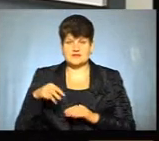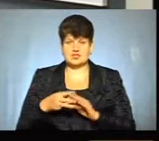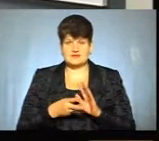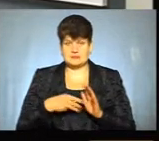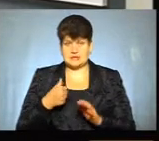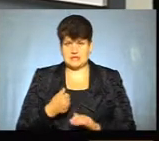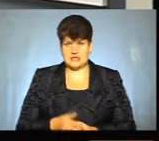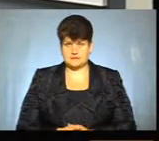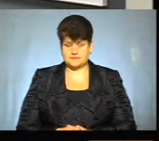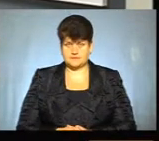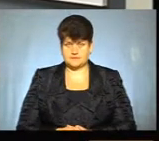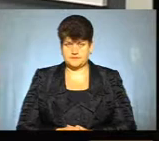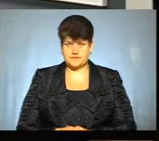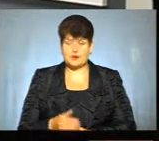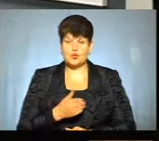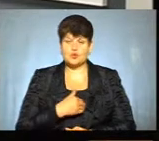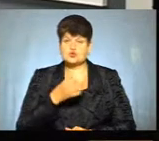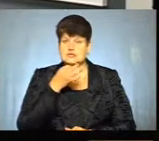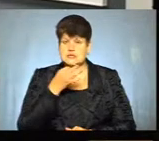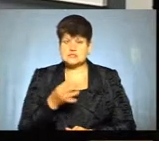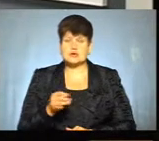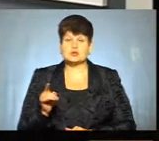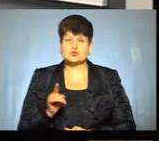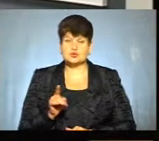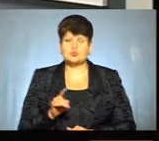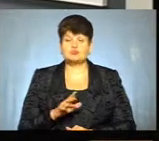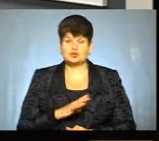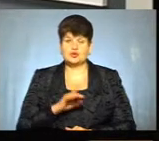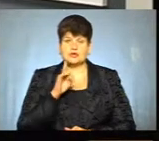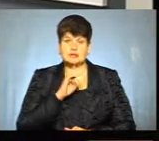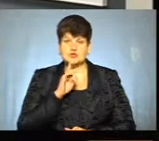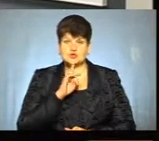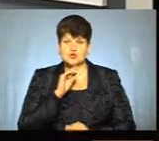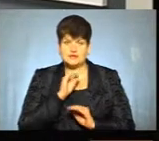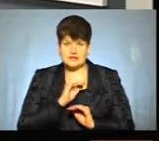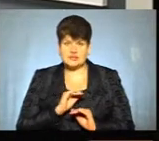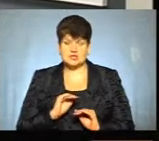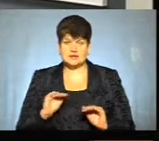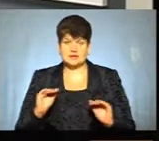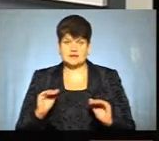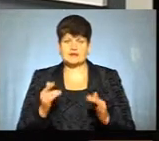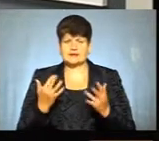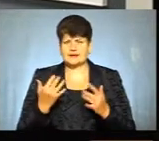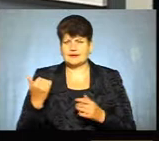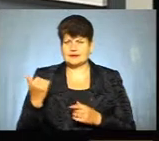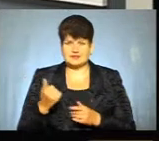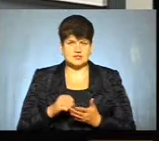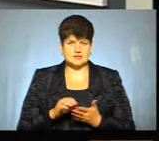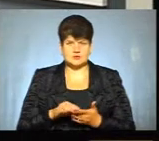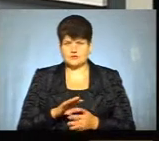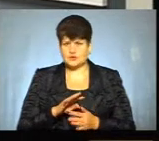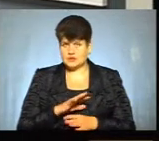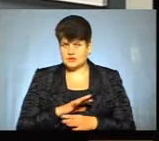рік. І хочу сказати, що ну, було тимчасове таке затишшя, тобто декілька тижнів не реєструвалися